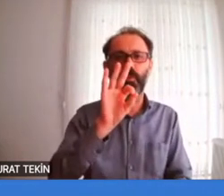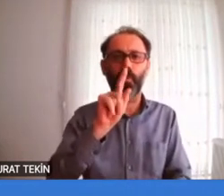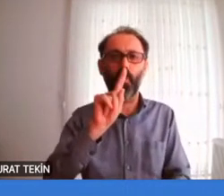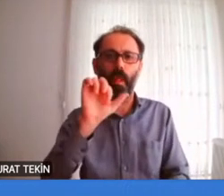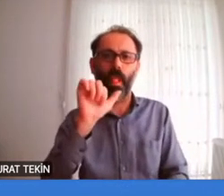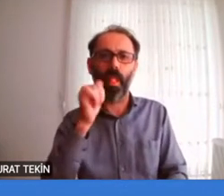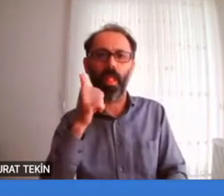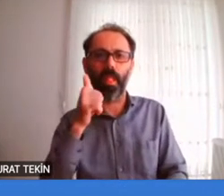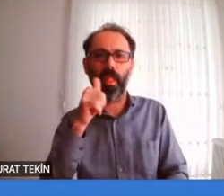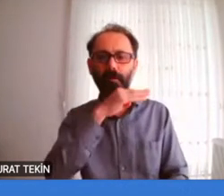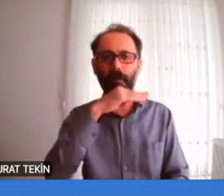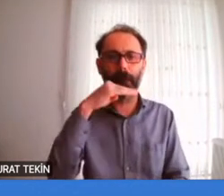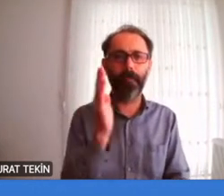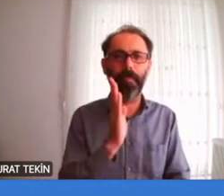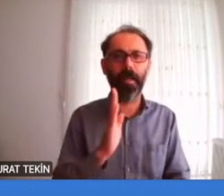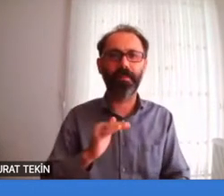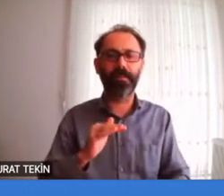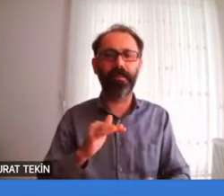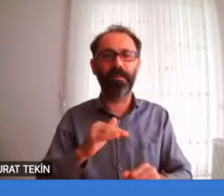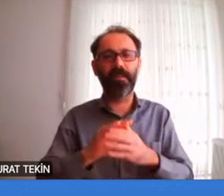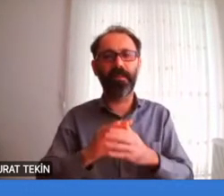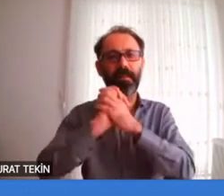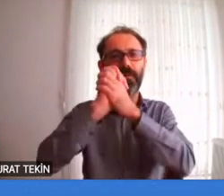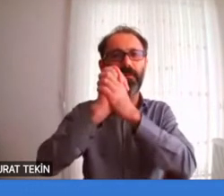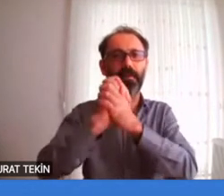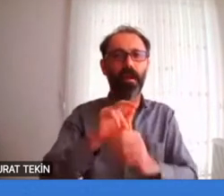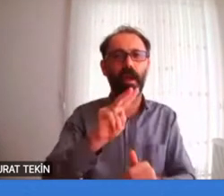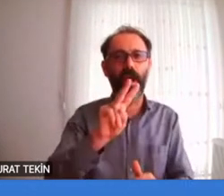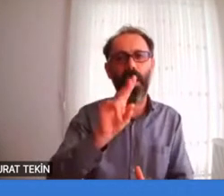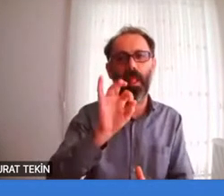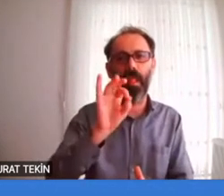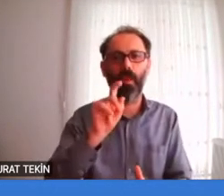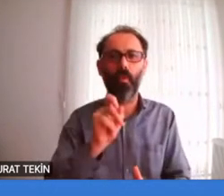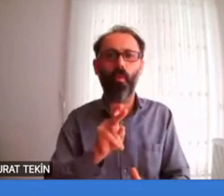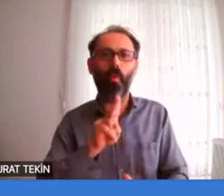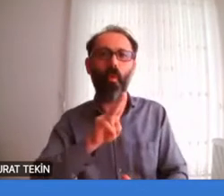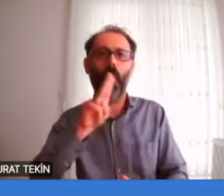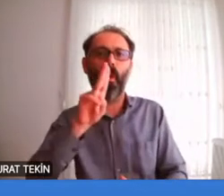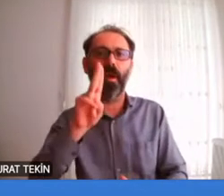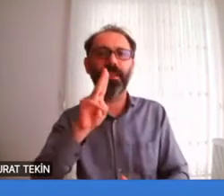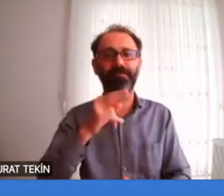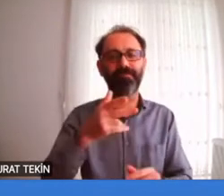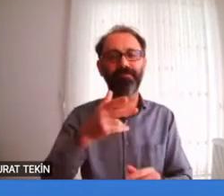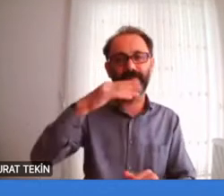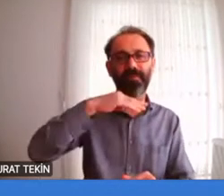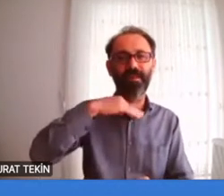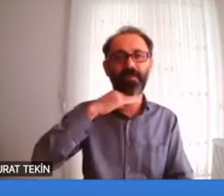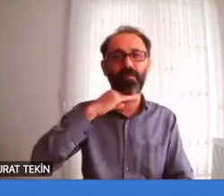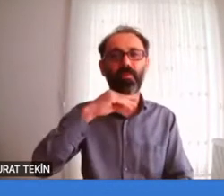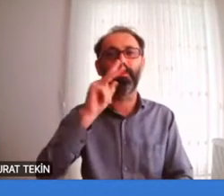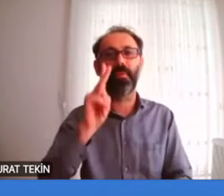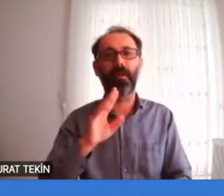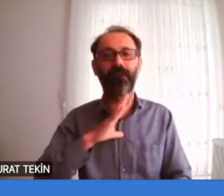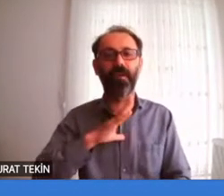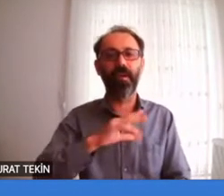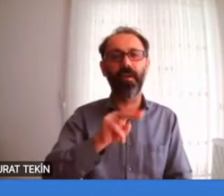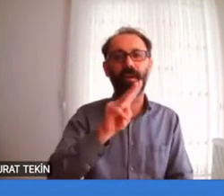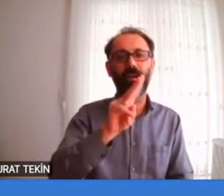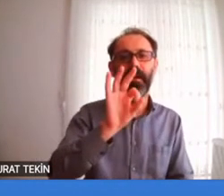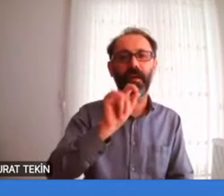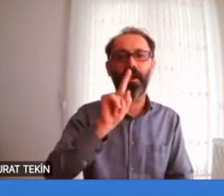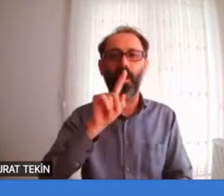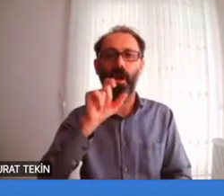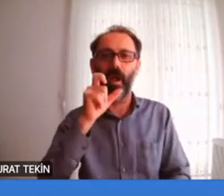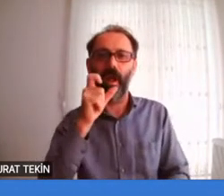Şampiyonu, 2017 Golbol Avrupa Şampiyonası'nda ikincilik, 2018 Golbol Dünya İkinciliği, 2019